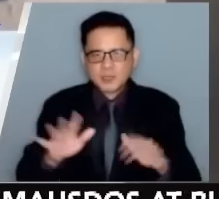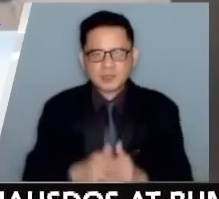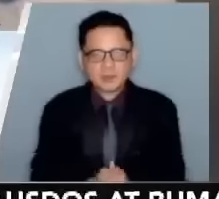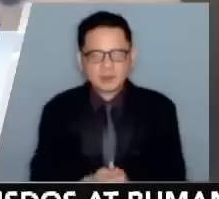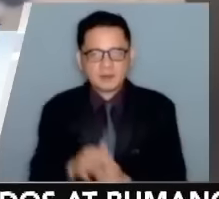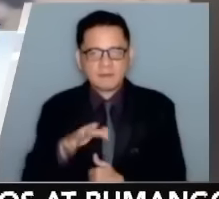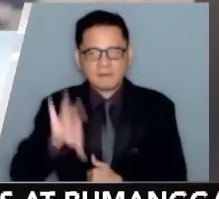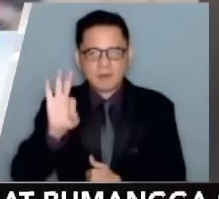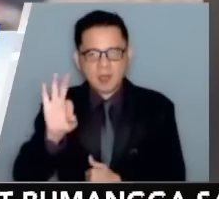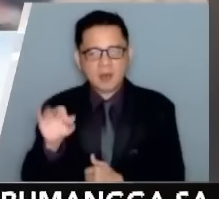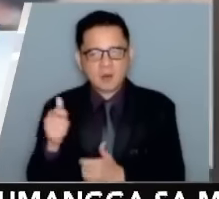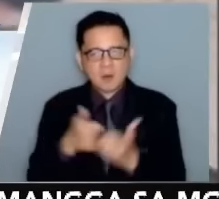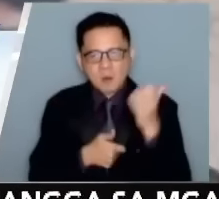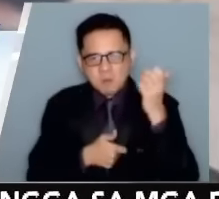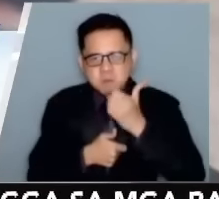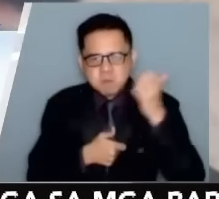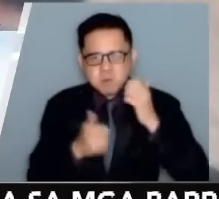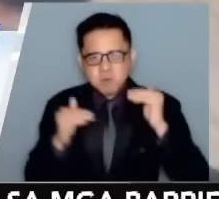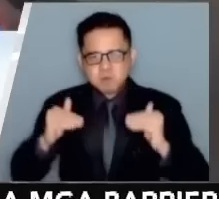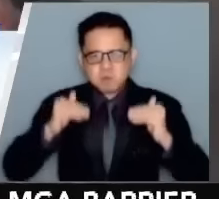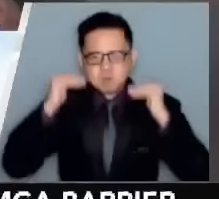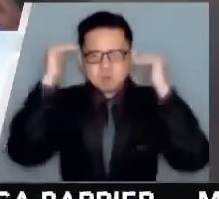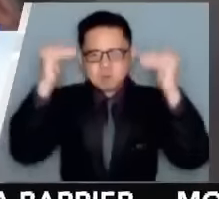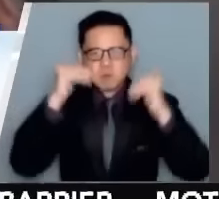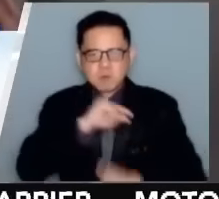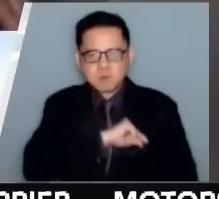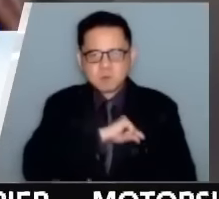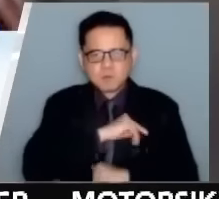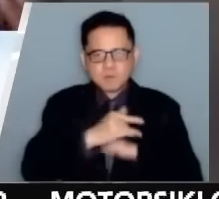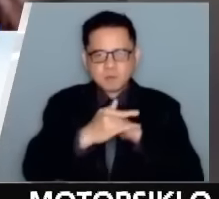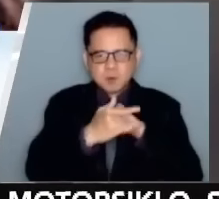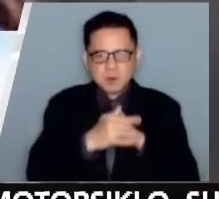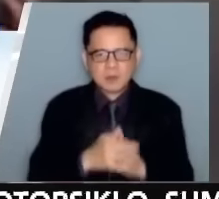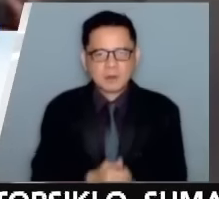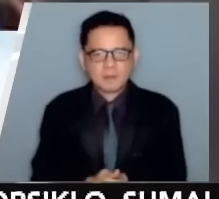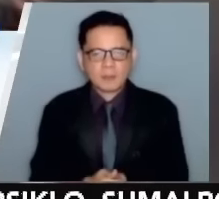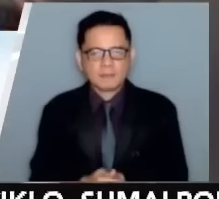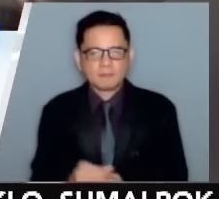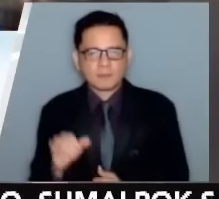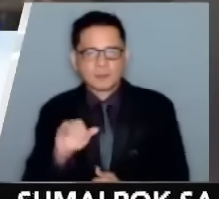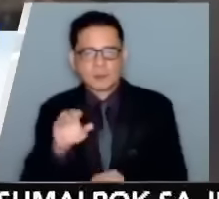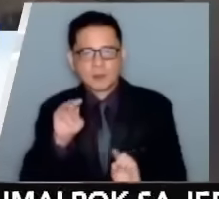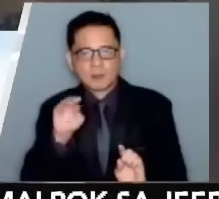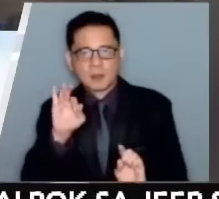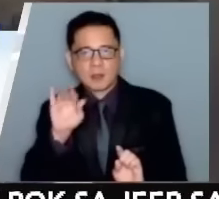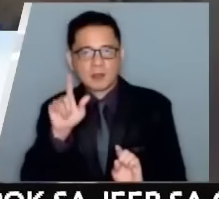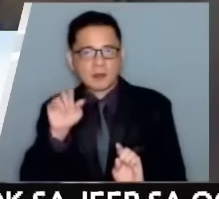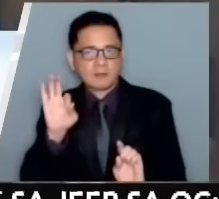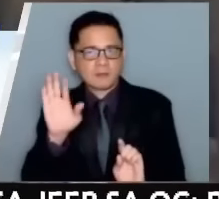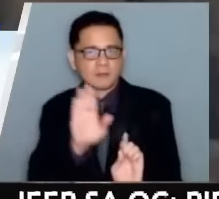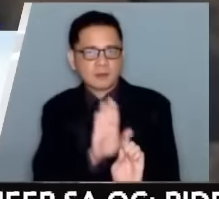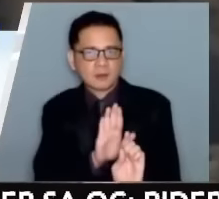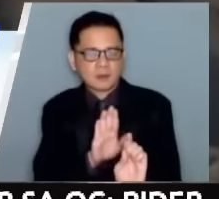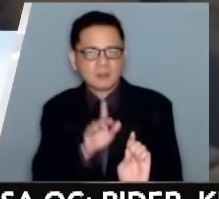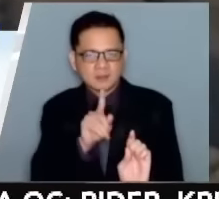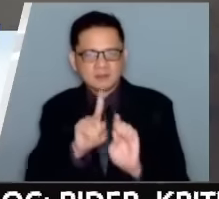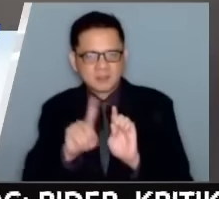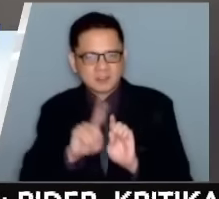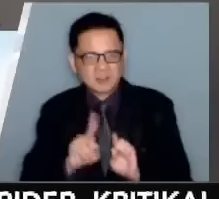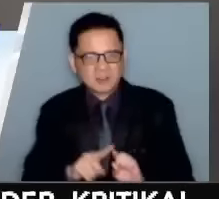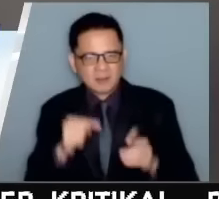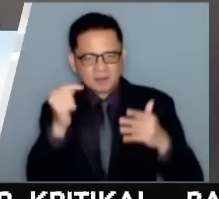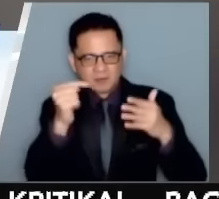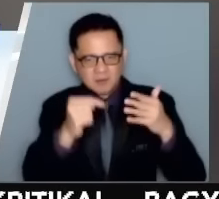kalibre ng armas at mga bala kapwa mataas na opisyal umano ng MILF ang lead ng nak bakbakang grupo ayon sa